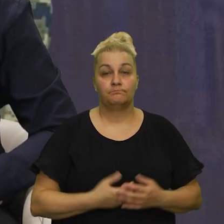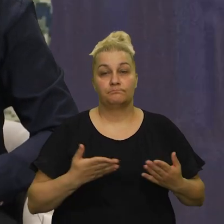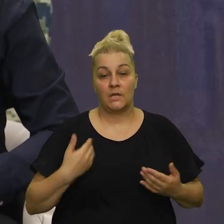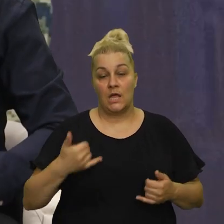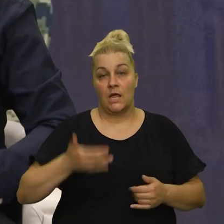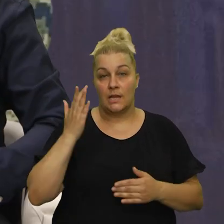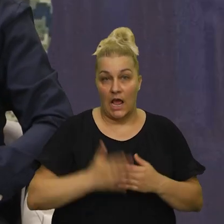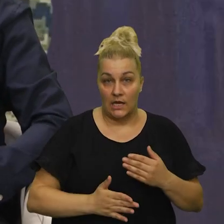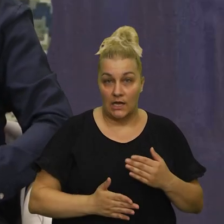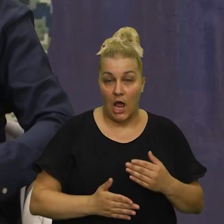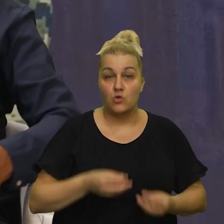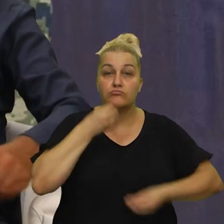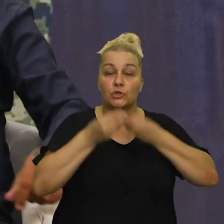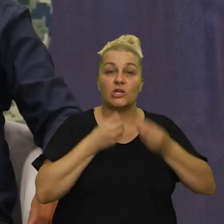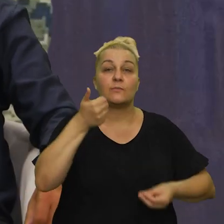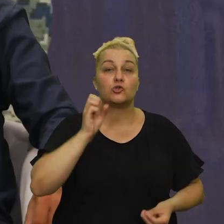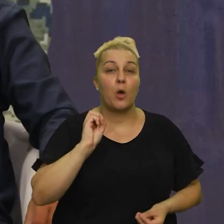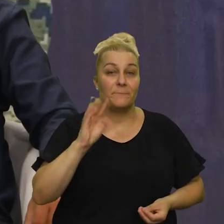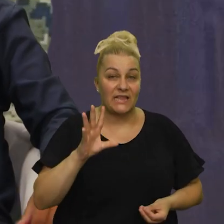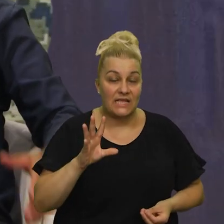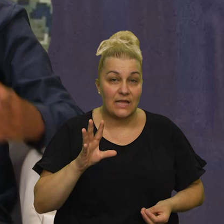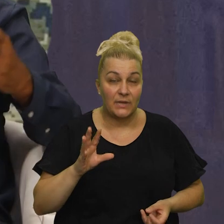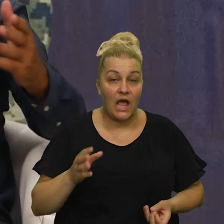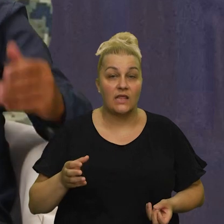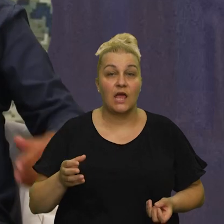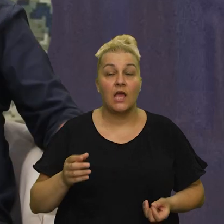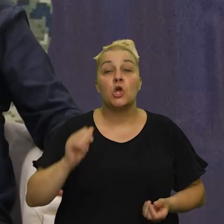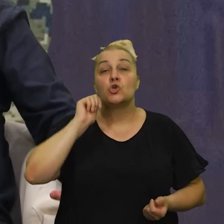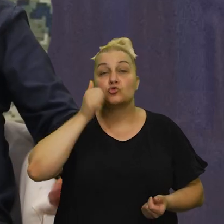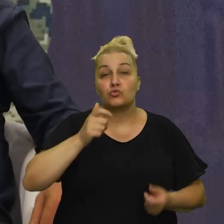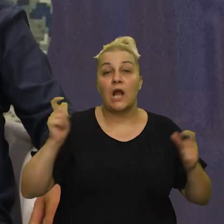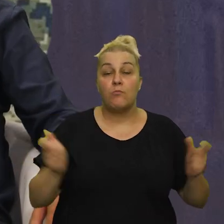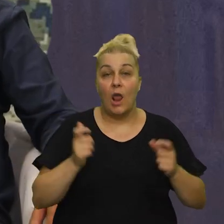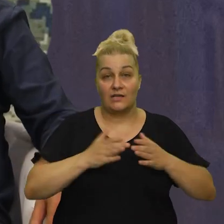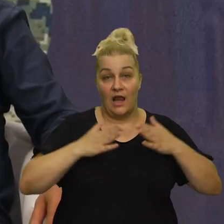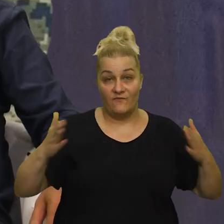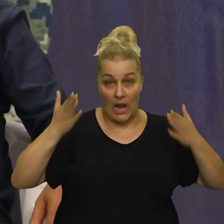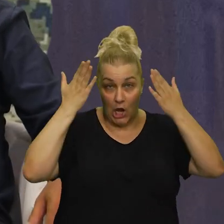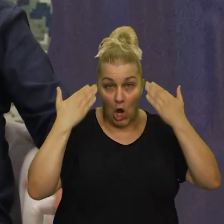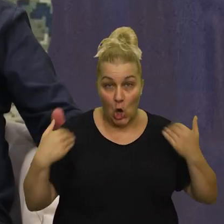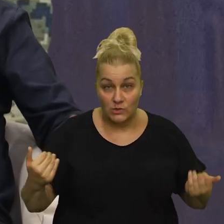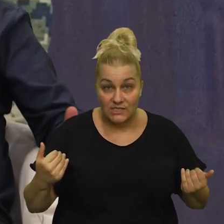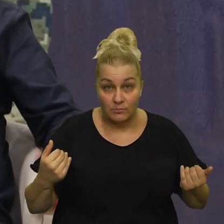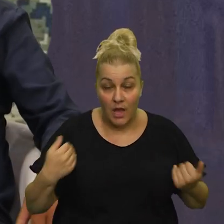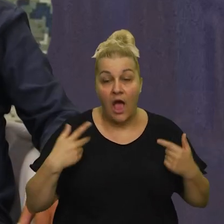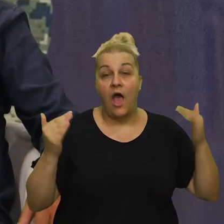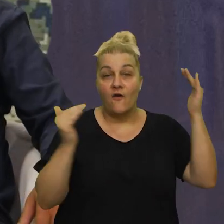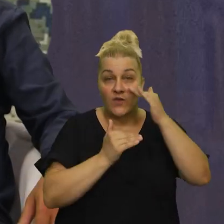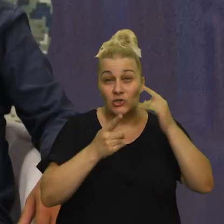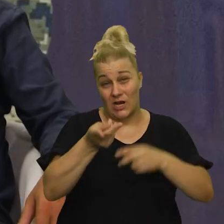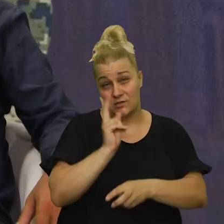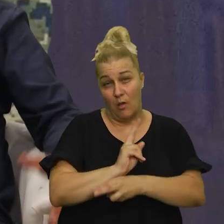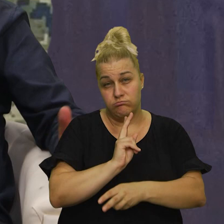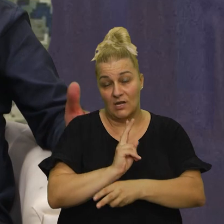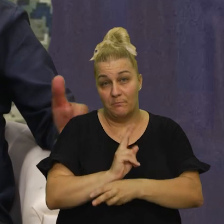Evo, na samom smo kraju, prišli smo 115. brigadi. Sutra je blagdan Velike Gospe. Večeras